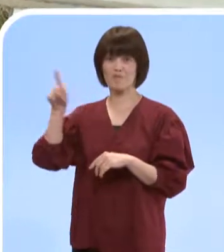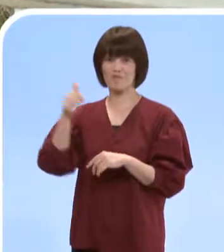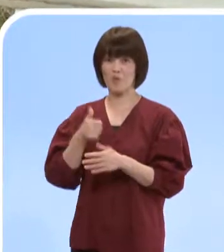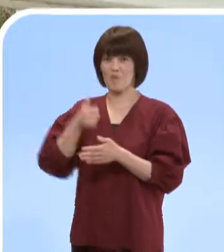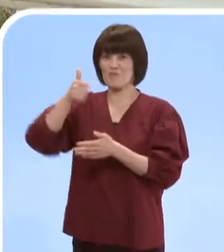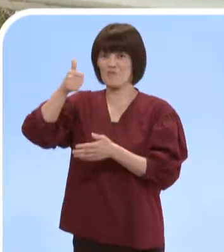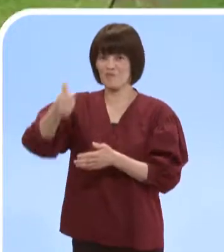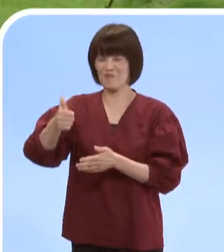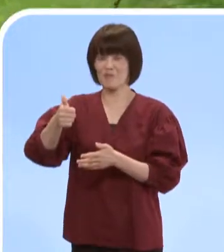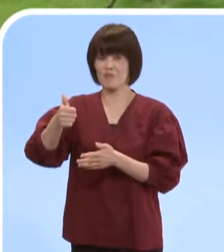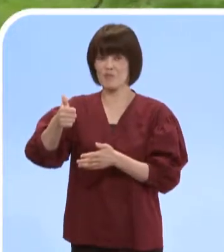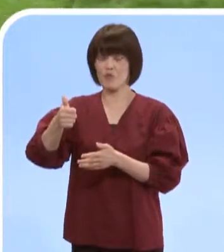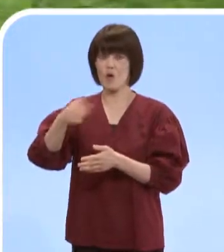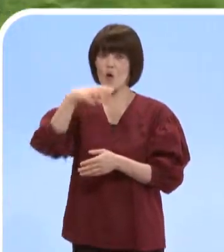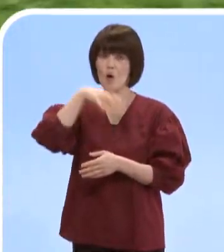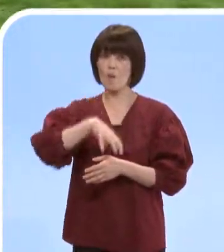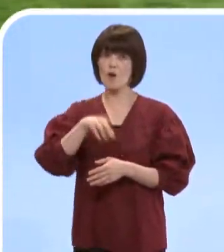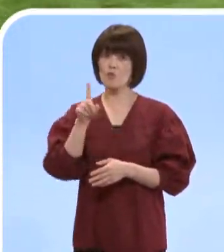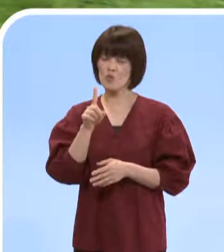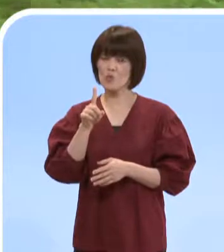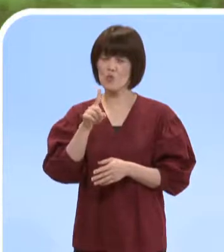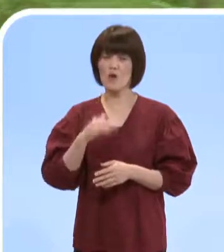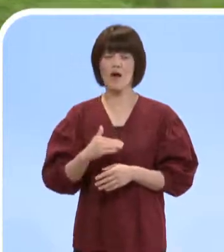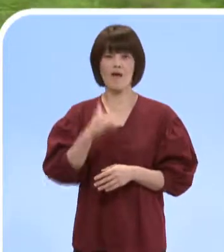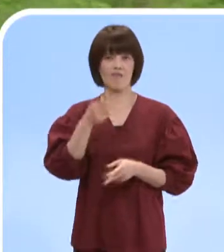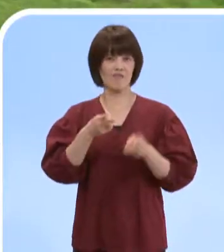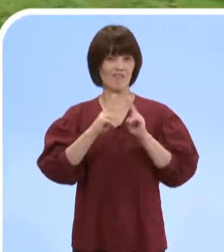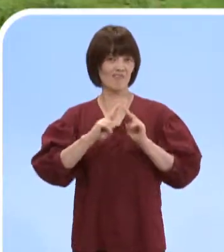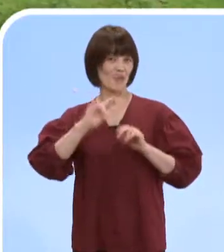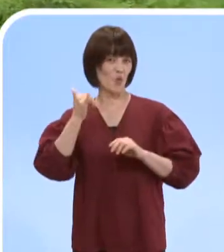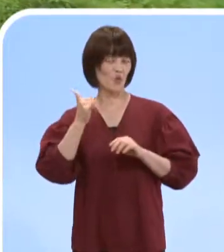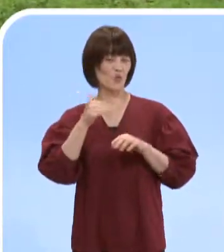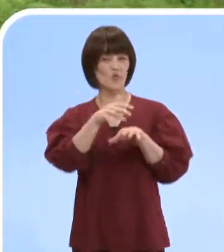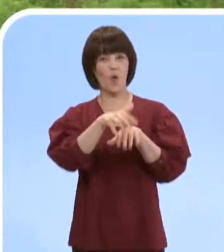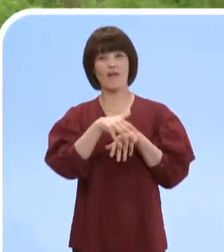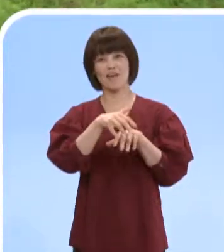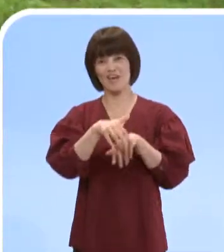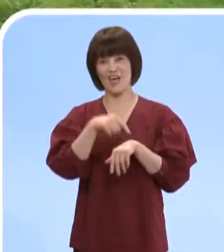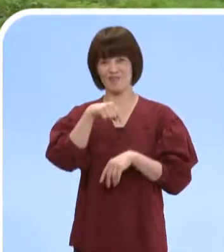させてもらうことに。やってきたのは高橋さんの畑。